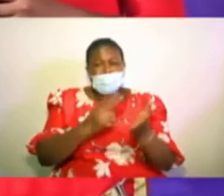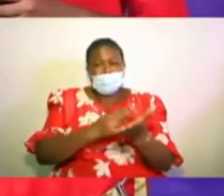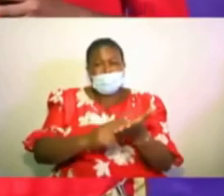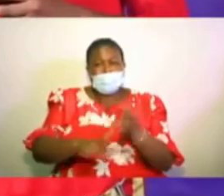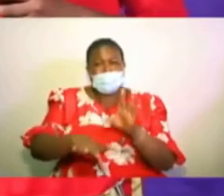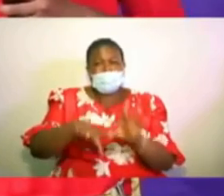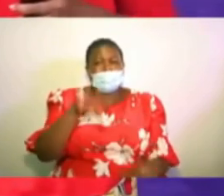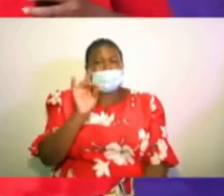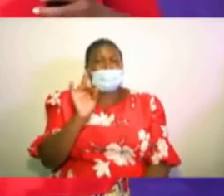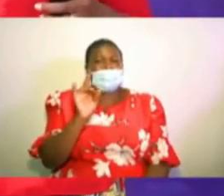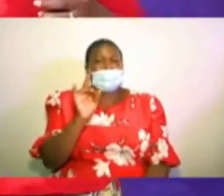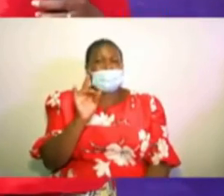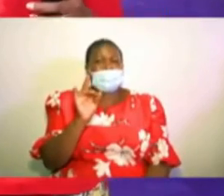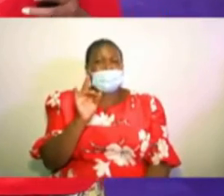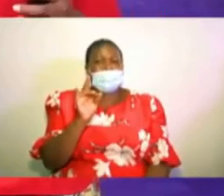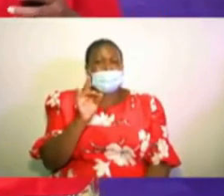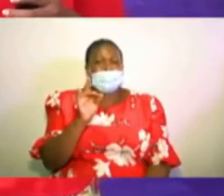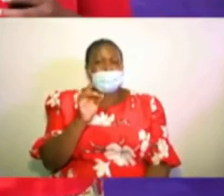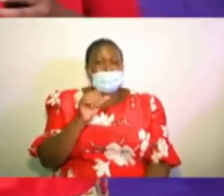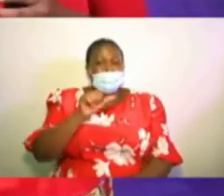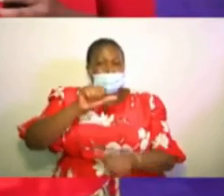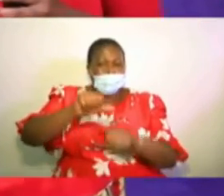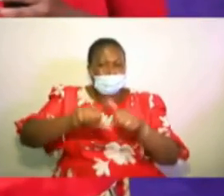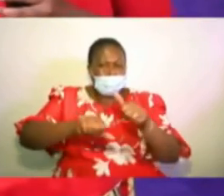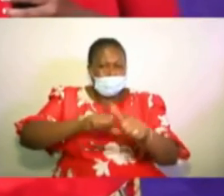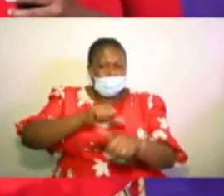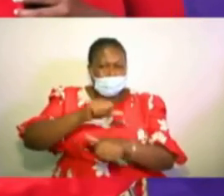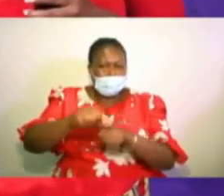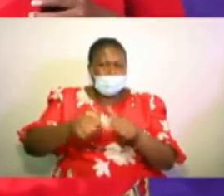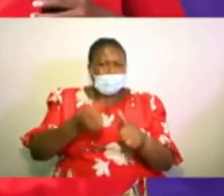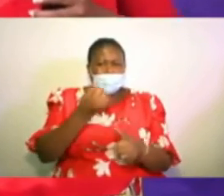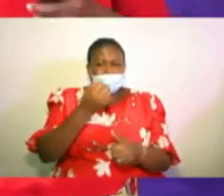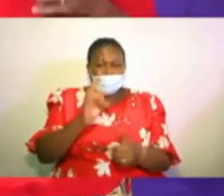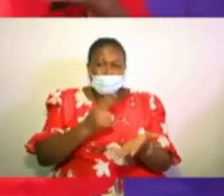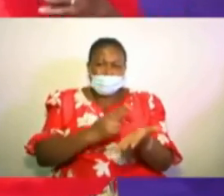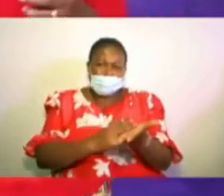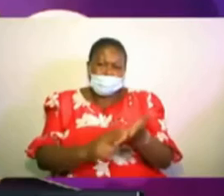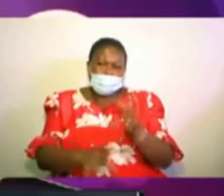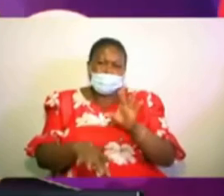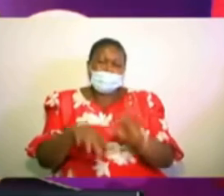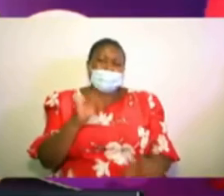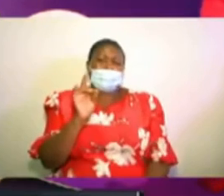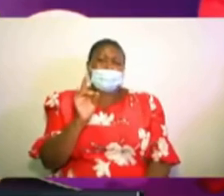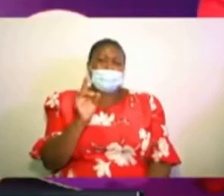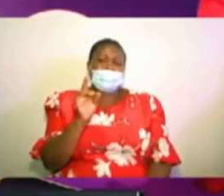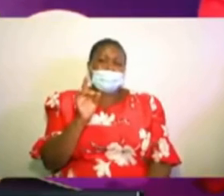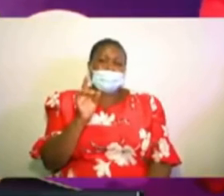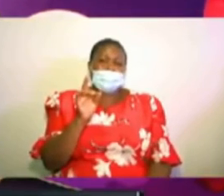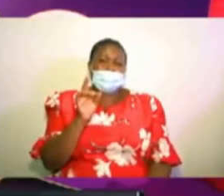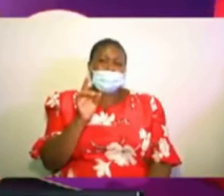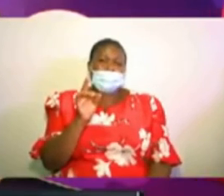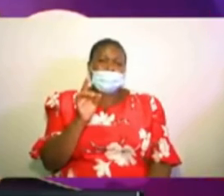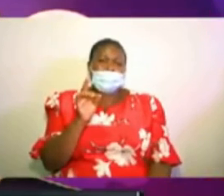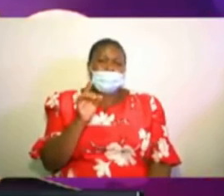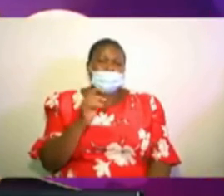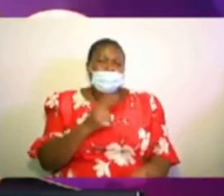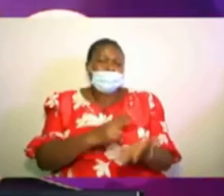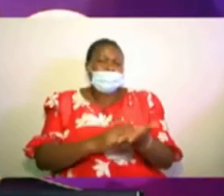me a lot. Ça me dit beaucoup de choses. That the Holy Spirit, le Saint-Esprit,